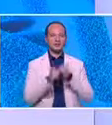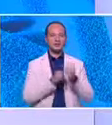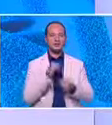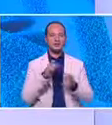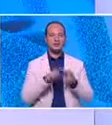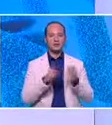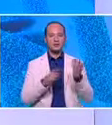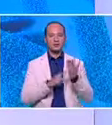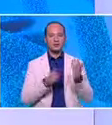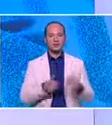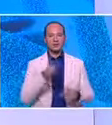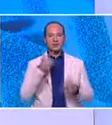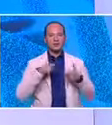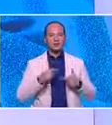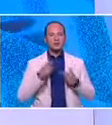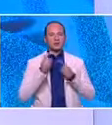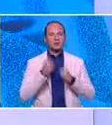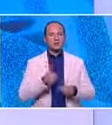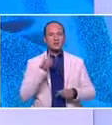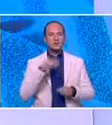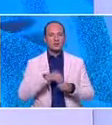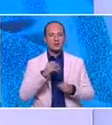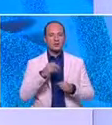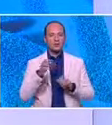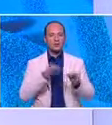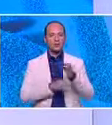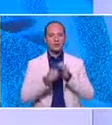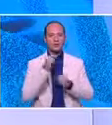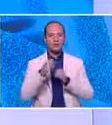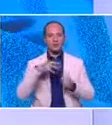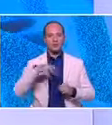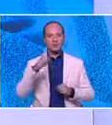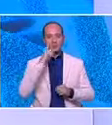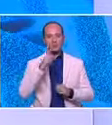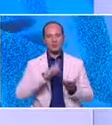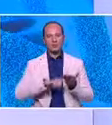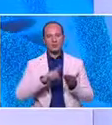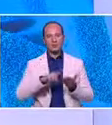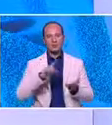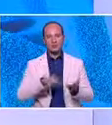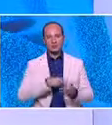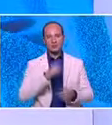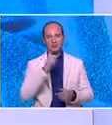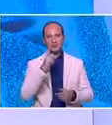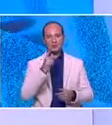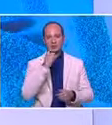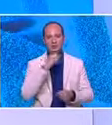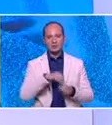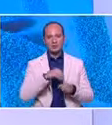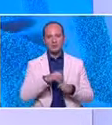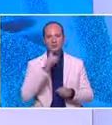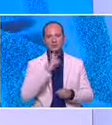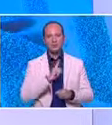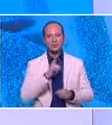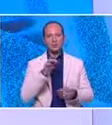Sanayi ve Teknoloji Bakanlığı ile Milli Eğitim Bakanlığı arasında organize sanayi bölgelerine yönelik bir protokol imzalandı. Bir sene